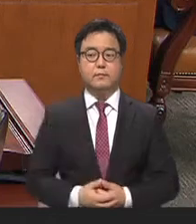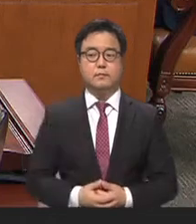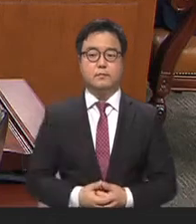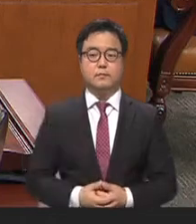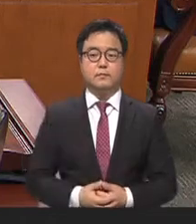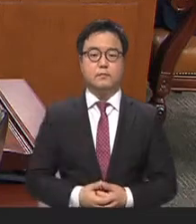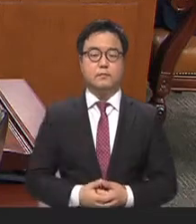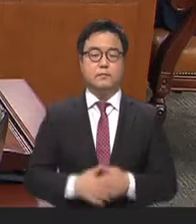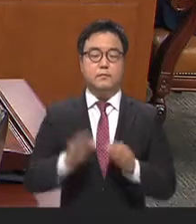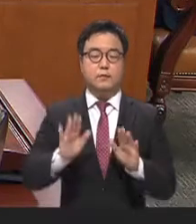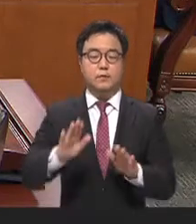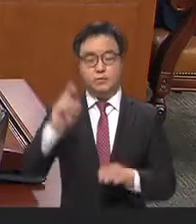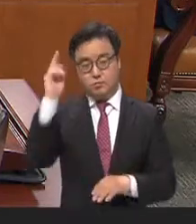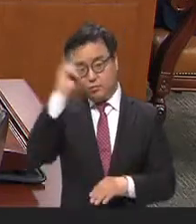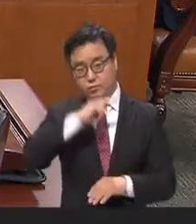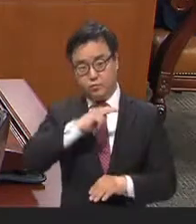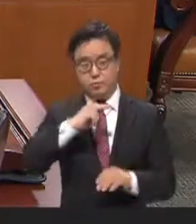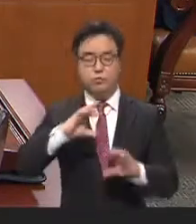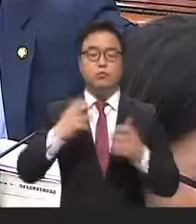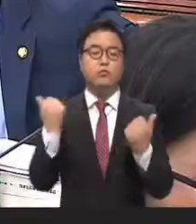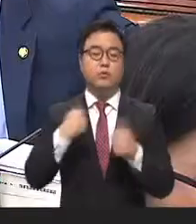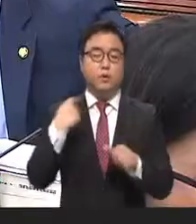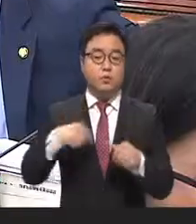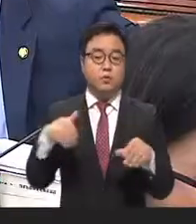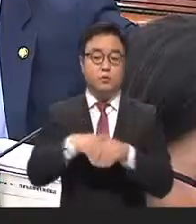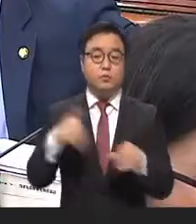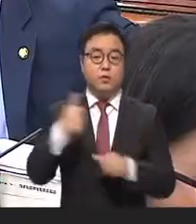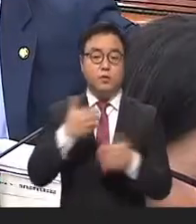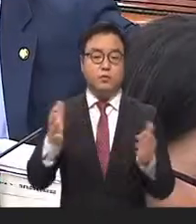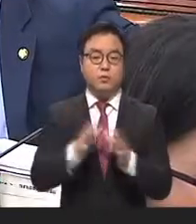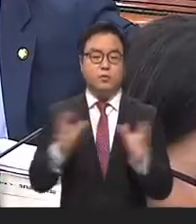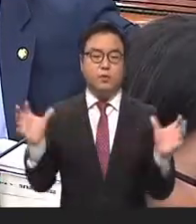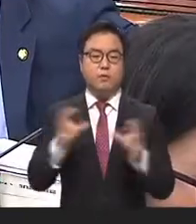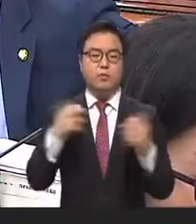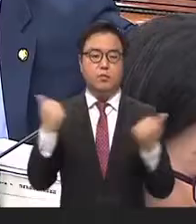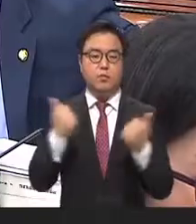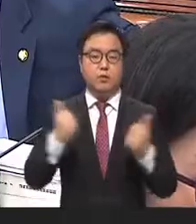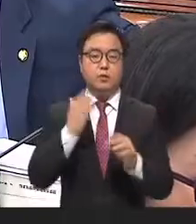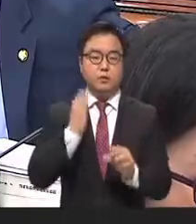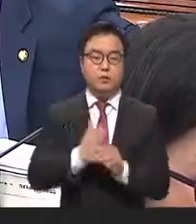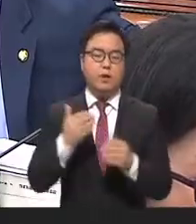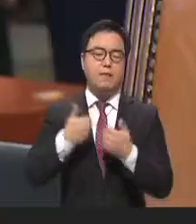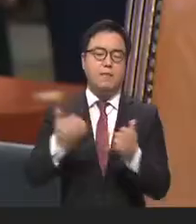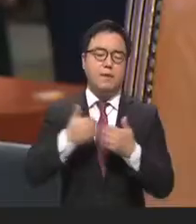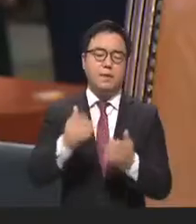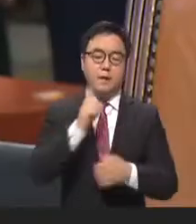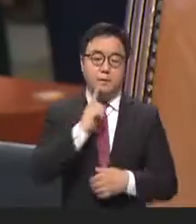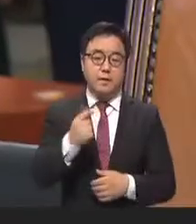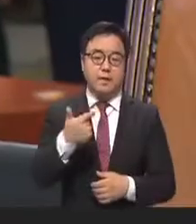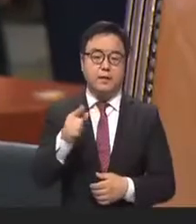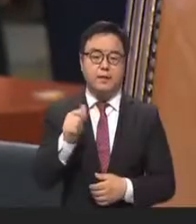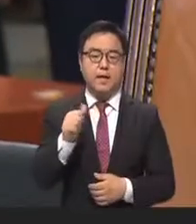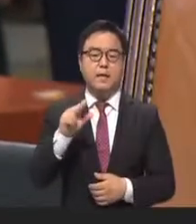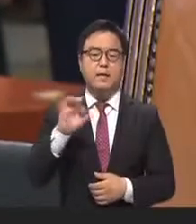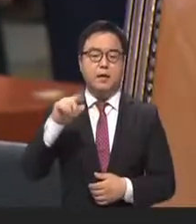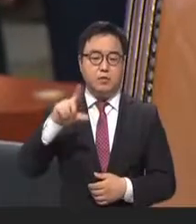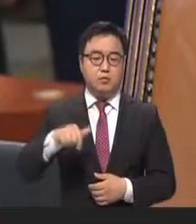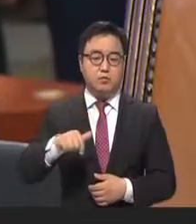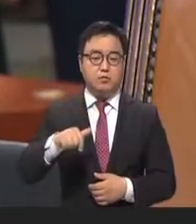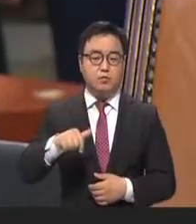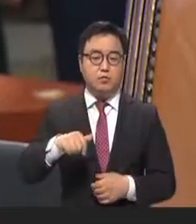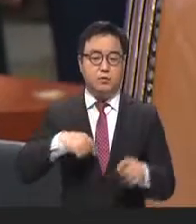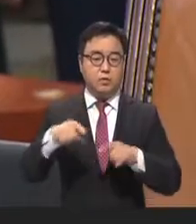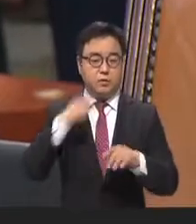공 오늘 오전 국회 교문이 전체회의에선 막말 발언으로 무리를 빚은 교육부 나향욱 정책기획관에 대한 의원들의